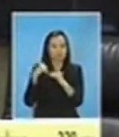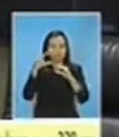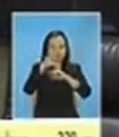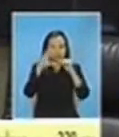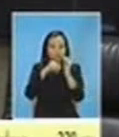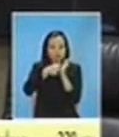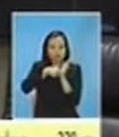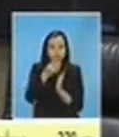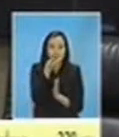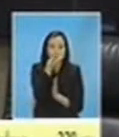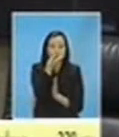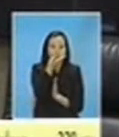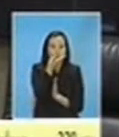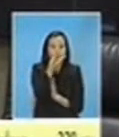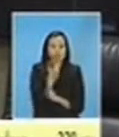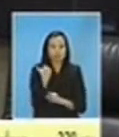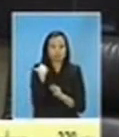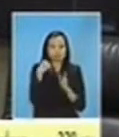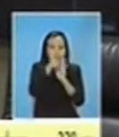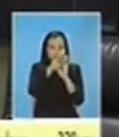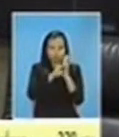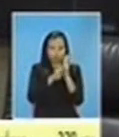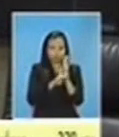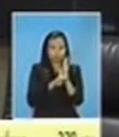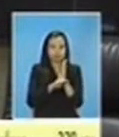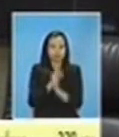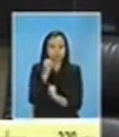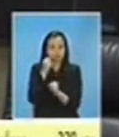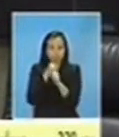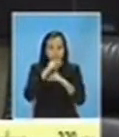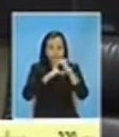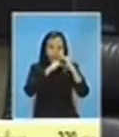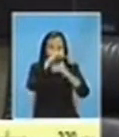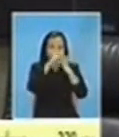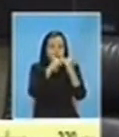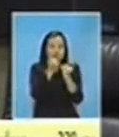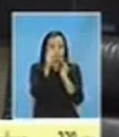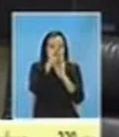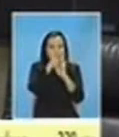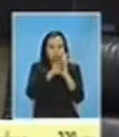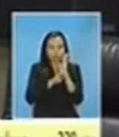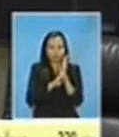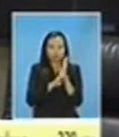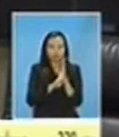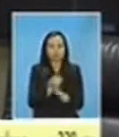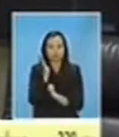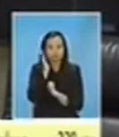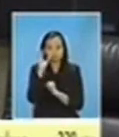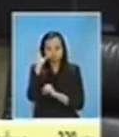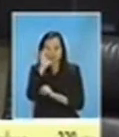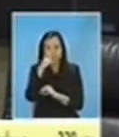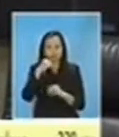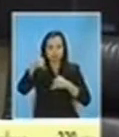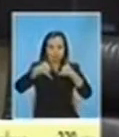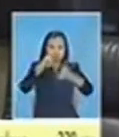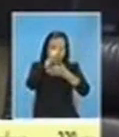างในทุกเรื่องได้เช่นข้อมูลของอคส.ข้อมูลของอตก.ที่ยืนยันว่าข้าวไม่หายหรือการเ